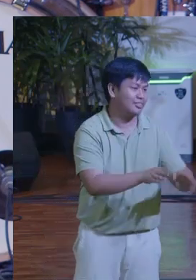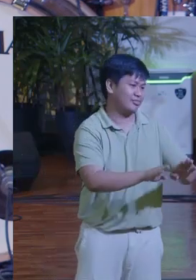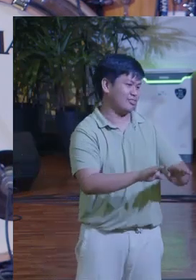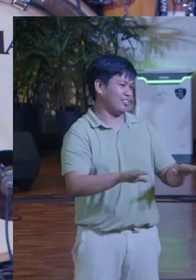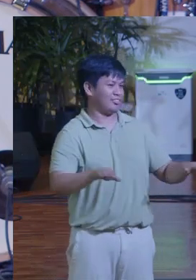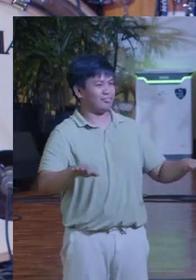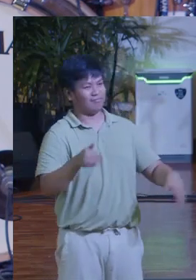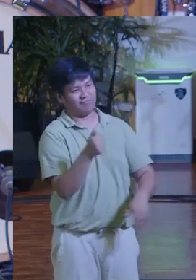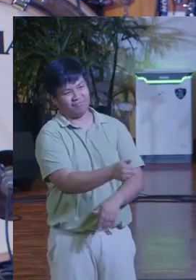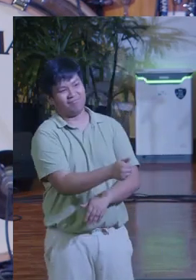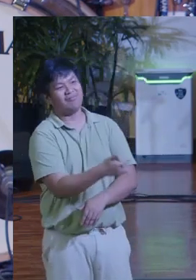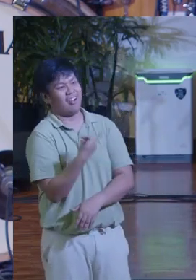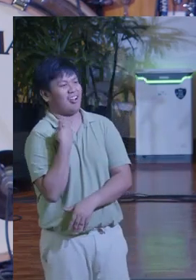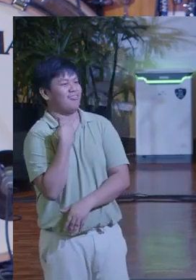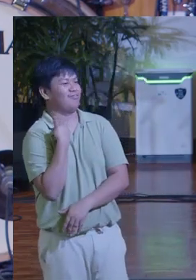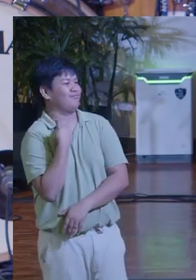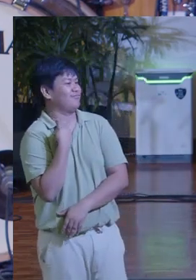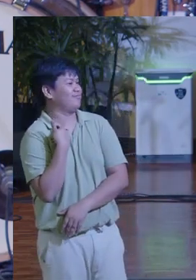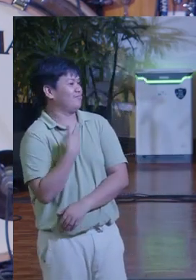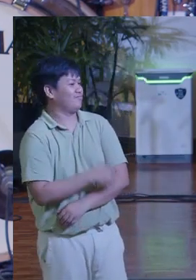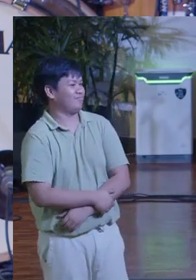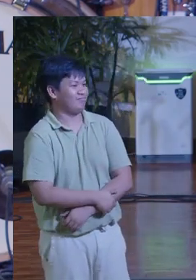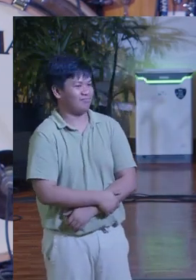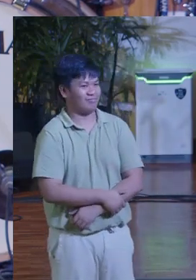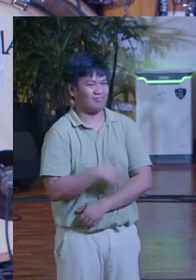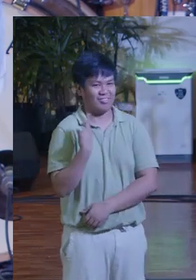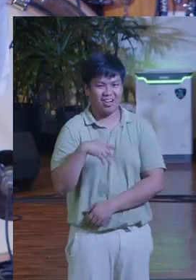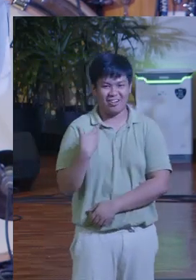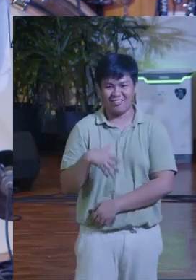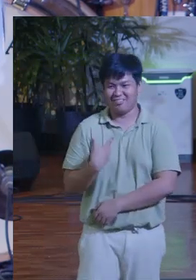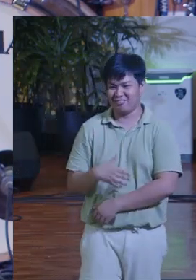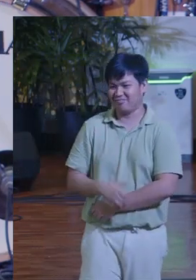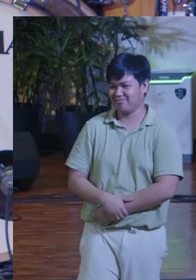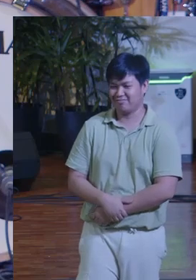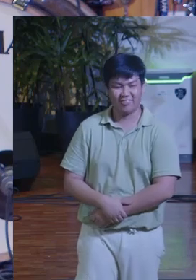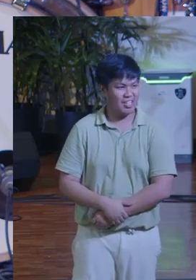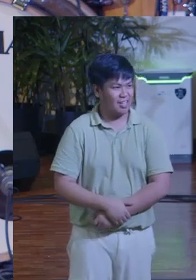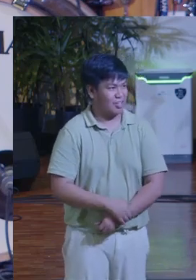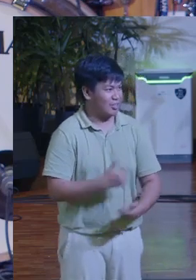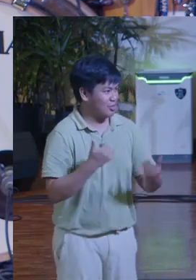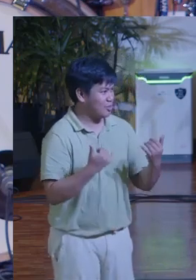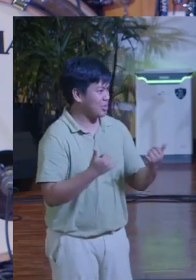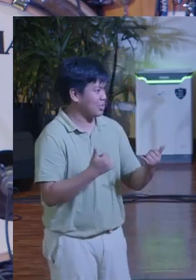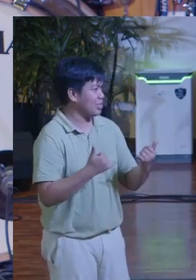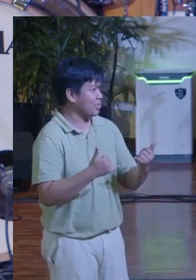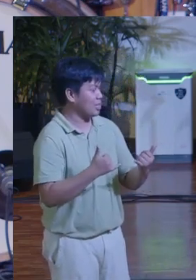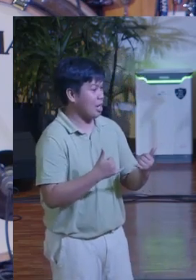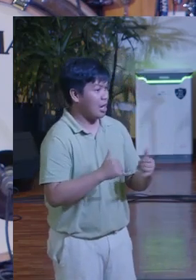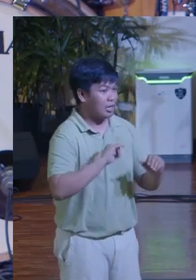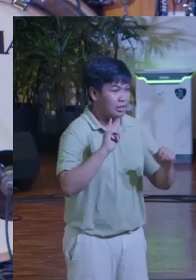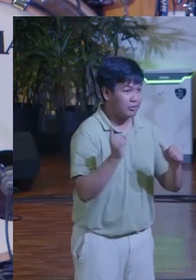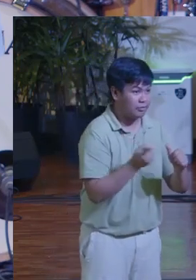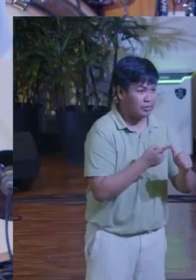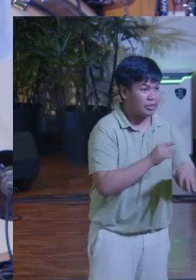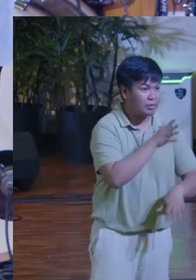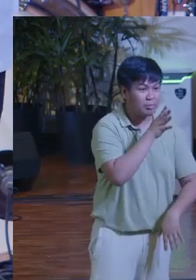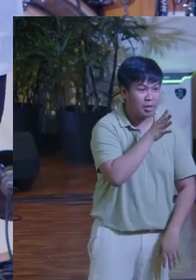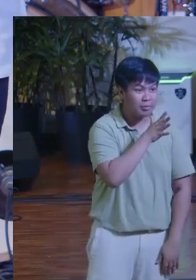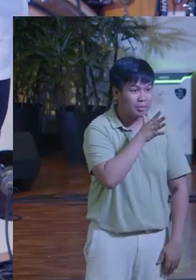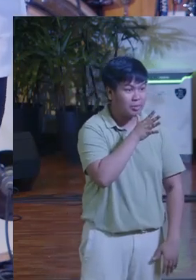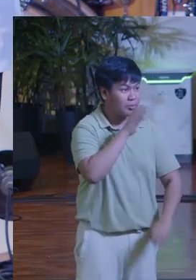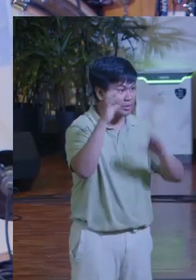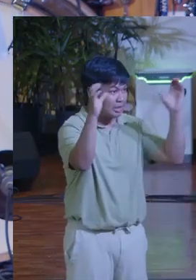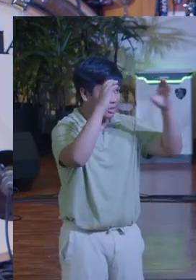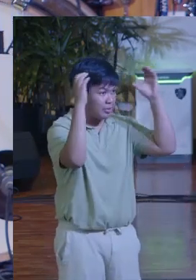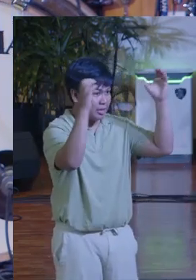at sila ay naging mga ina. So ang una nating mother na